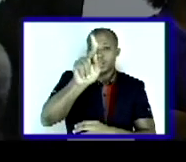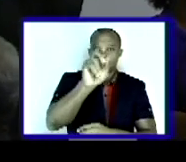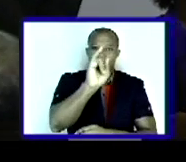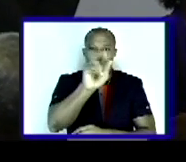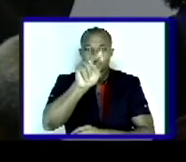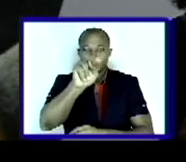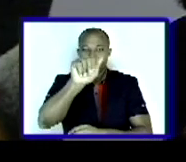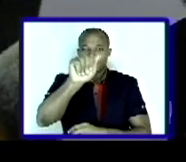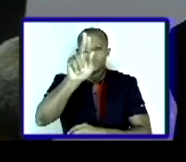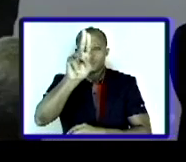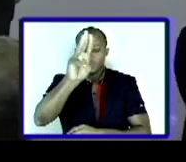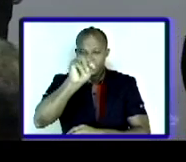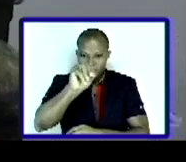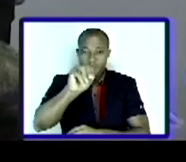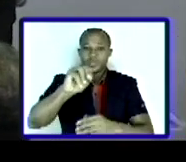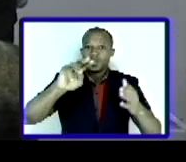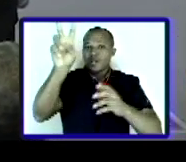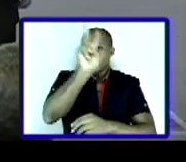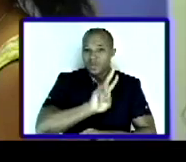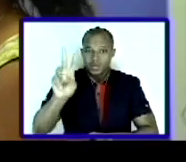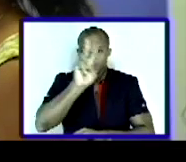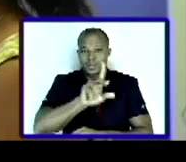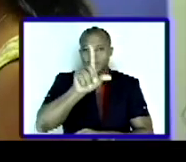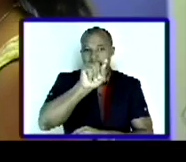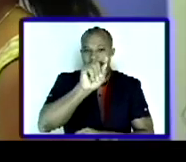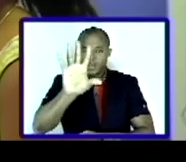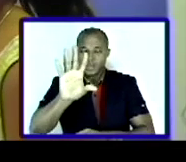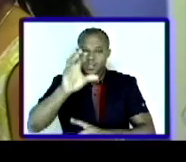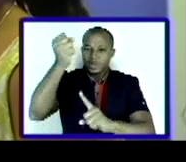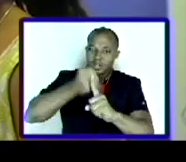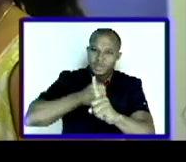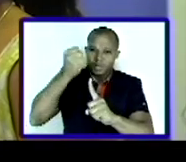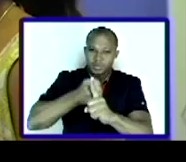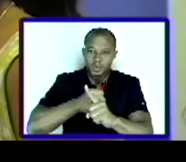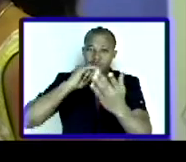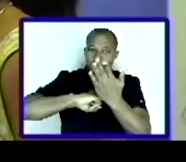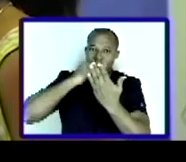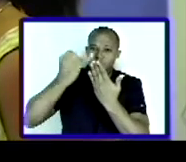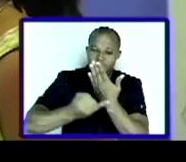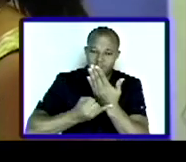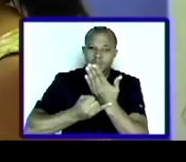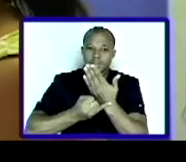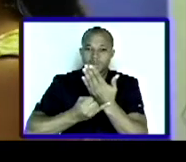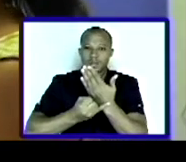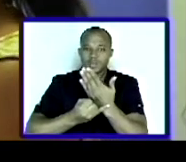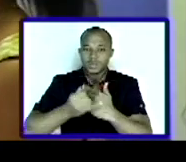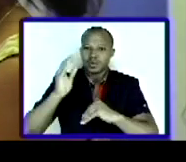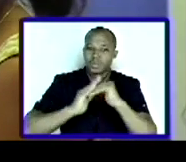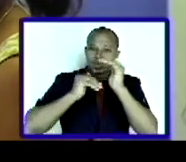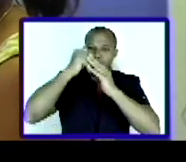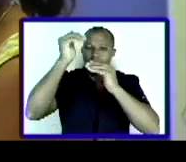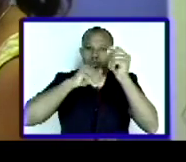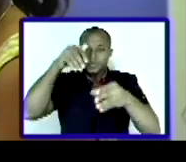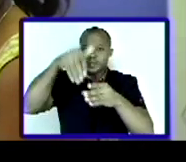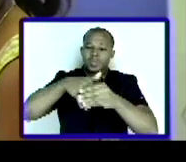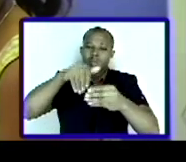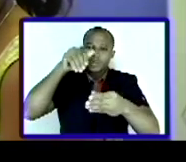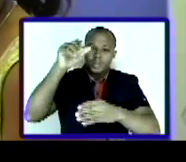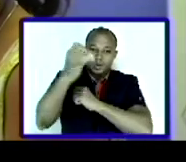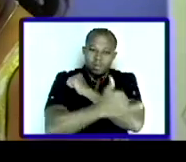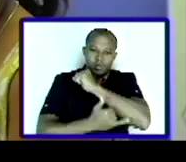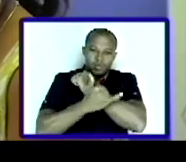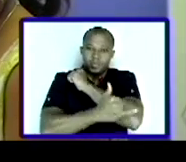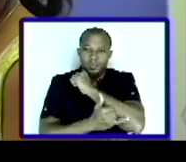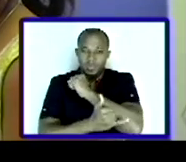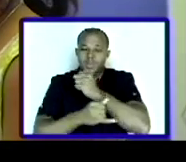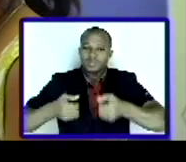vendredi 25 septembre. Projet ça a visé établir un cadre légal autour principe accessibilité yo dans construction en dans pays